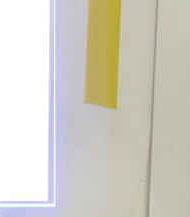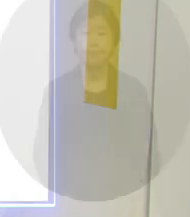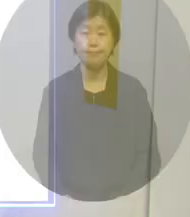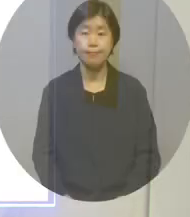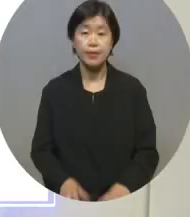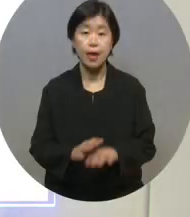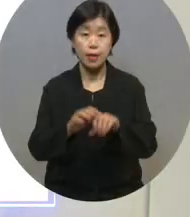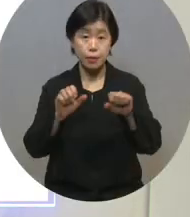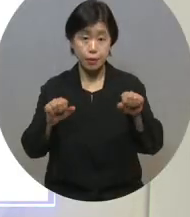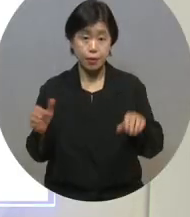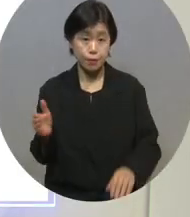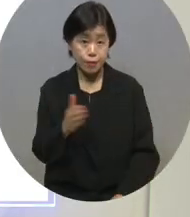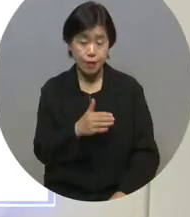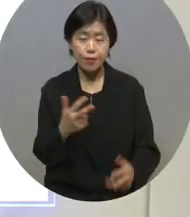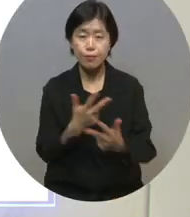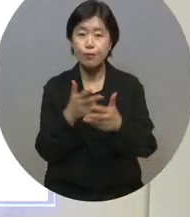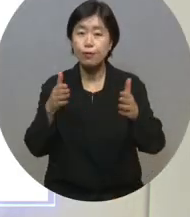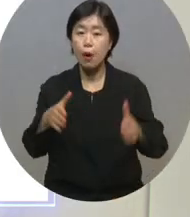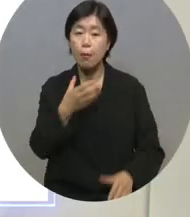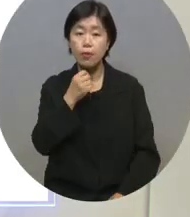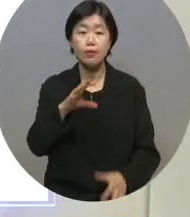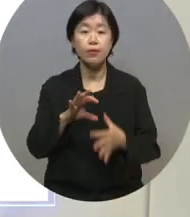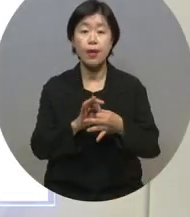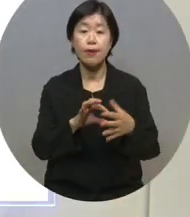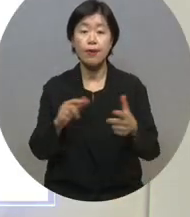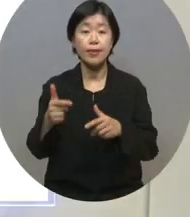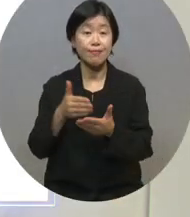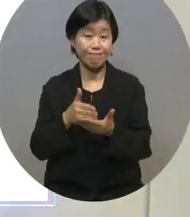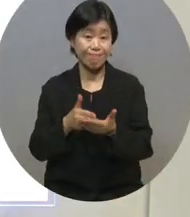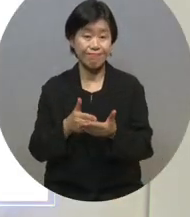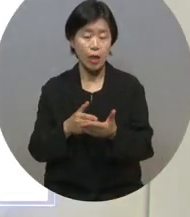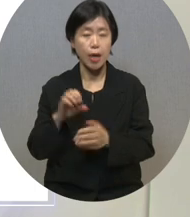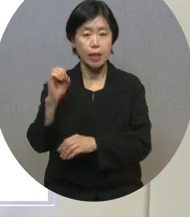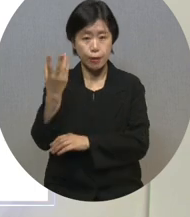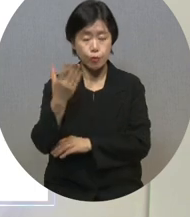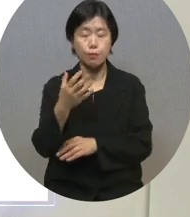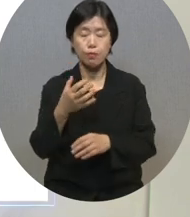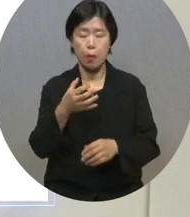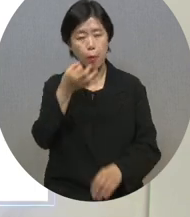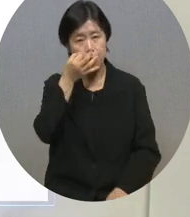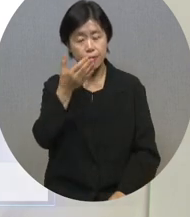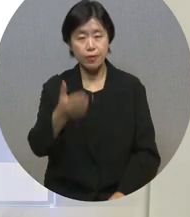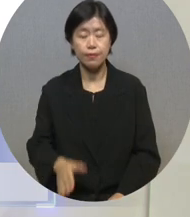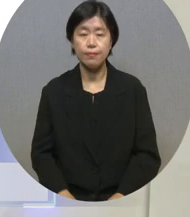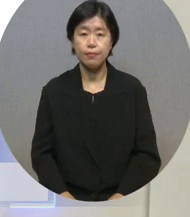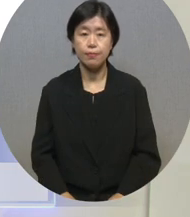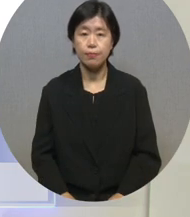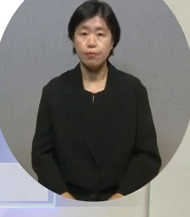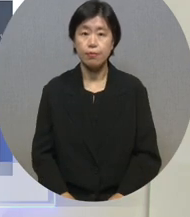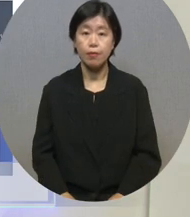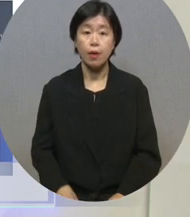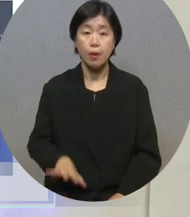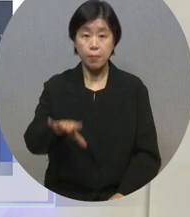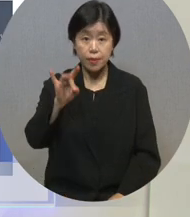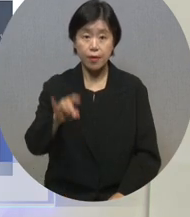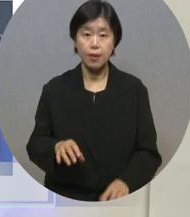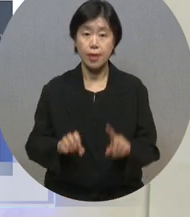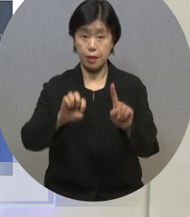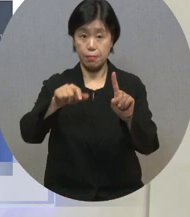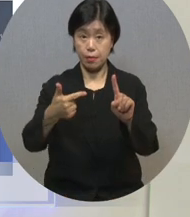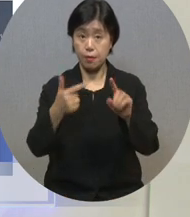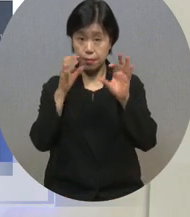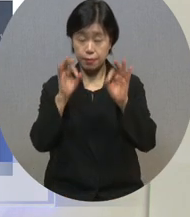안녕하세요. 지금부터 한 주간의 복지계 소식을 장애인신문과 함께 만나봅니다. 먼저 장애인신문